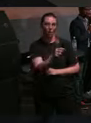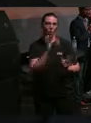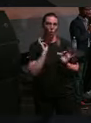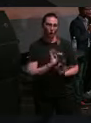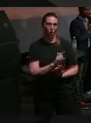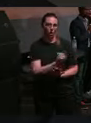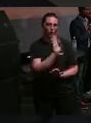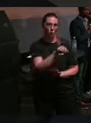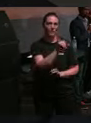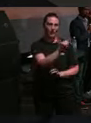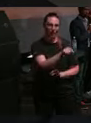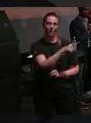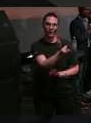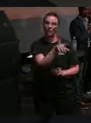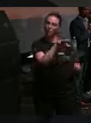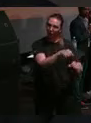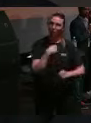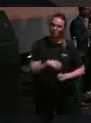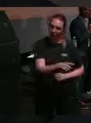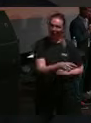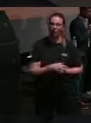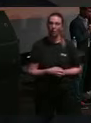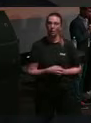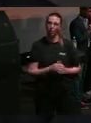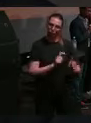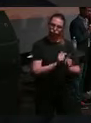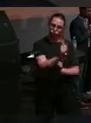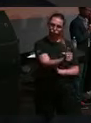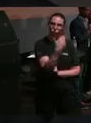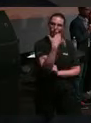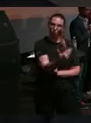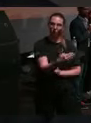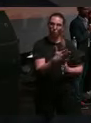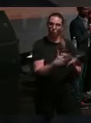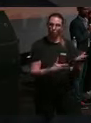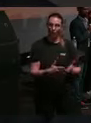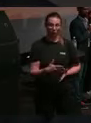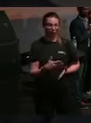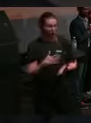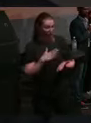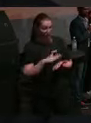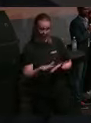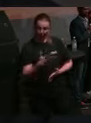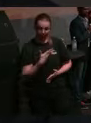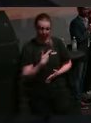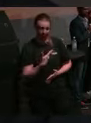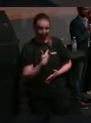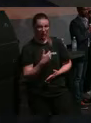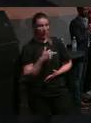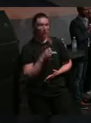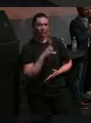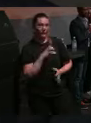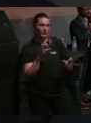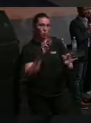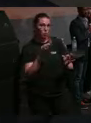ordføreren for at de faktisk tar ansvar og går frem som en foregangskommune. Og så det sterkt beklagelig at man ikke har fått